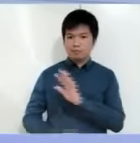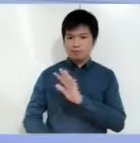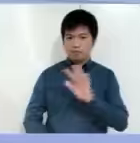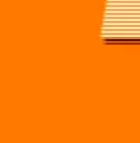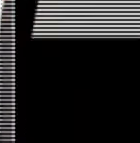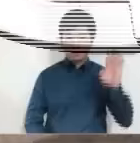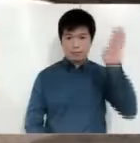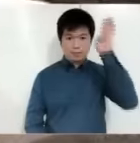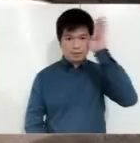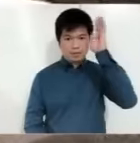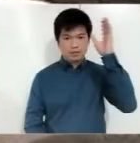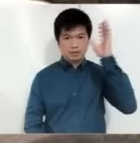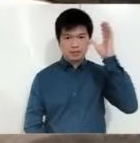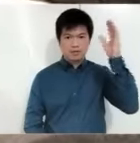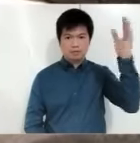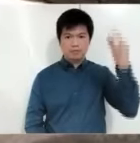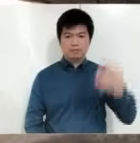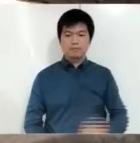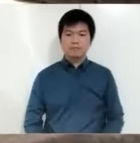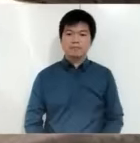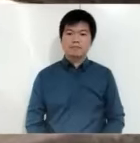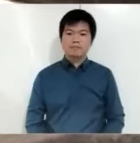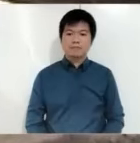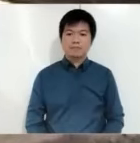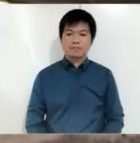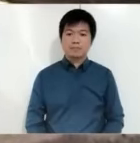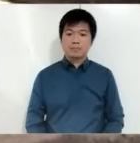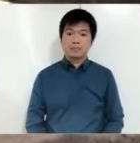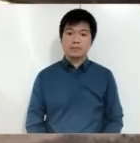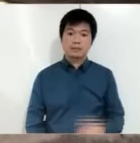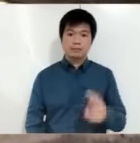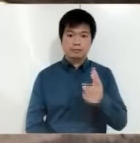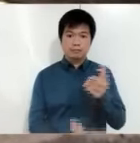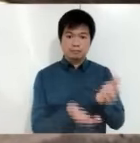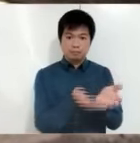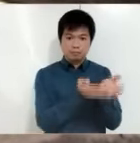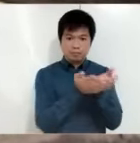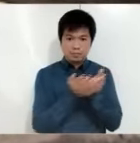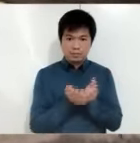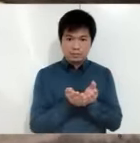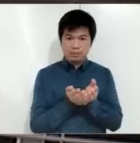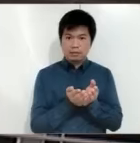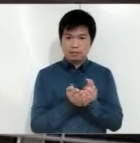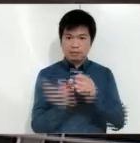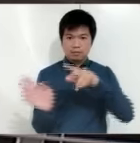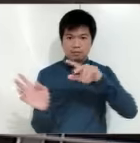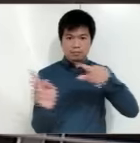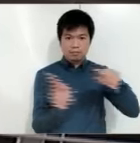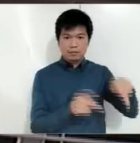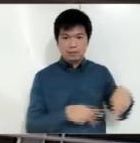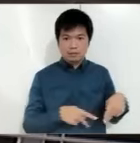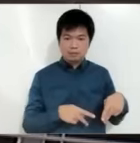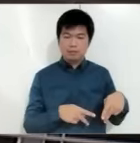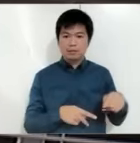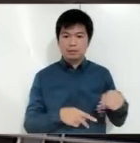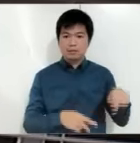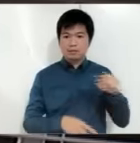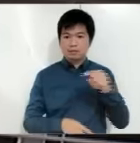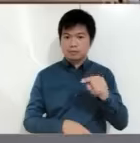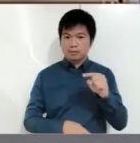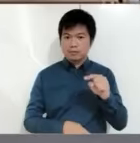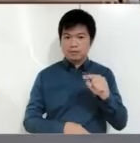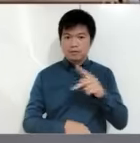Castillo. Dito nakadaong sa Puerto Princesa City sa Palawan ang BRP Davao del Sur. Kinomisyon ito ng Philippine Navy